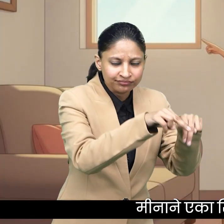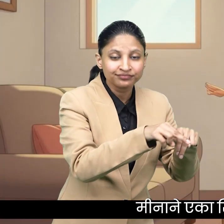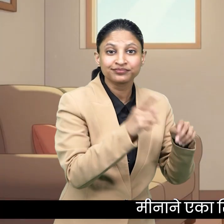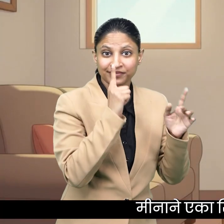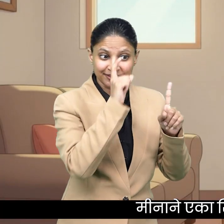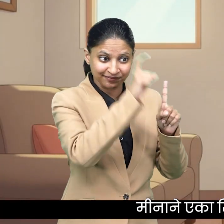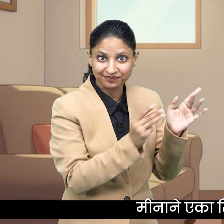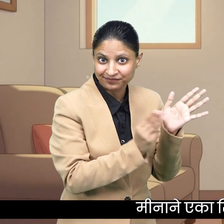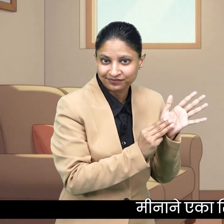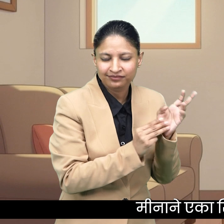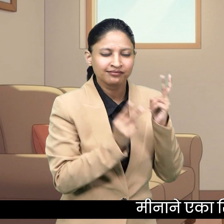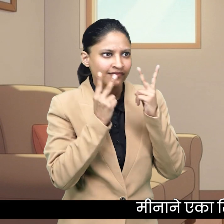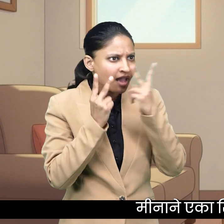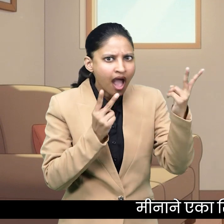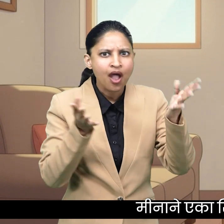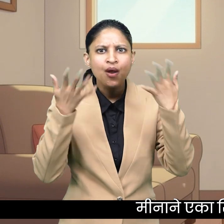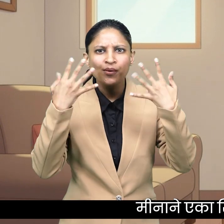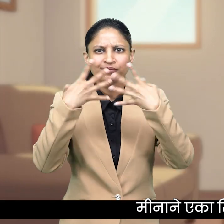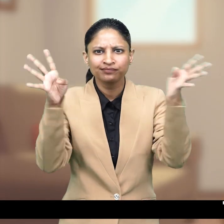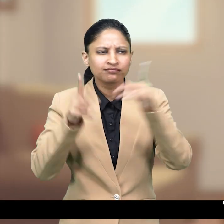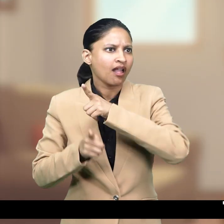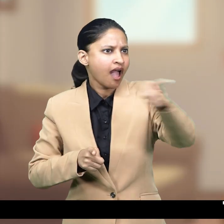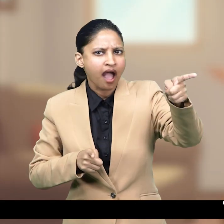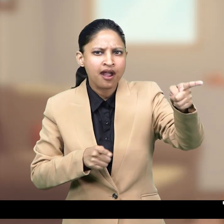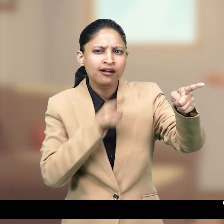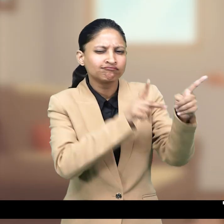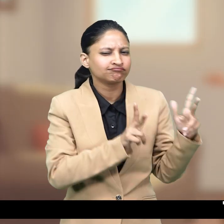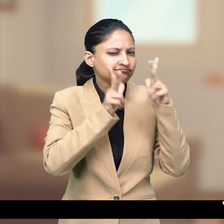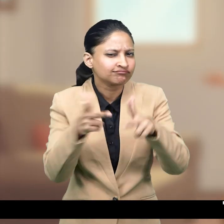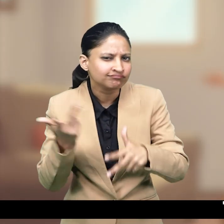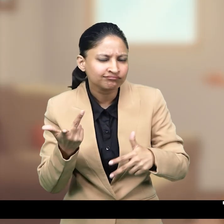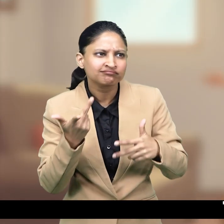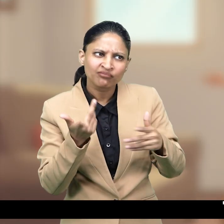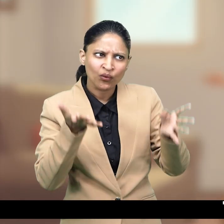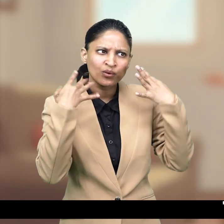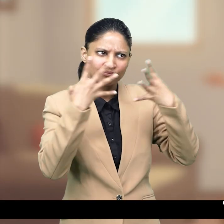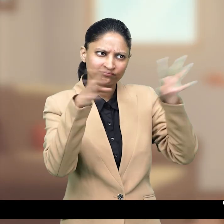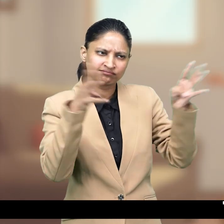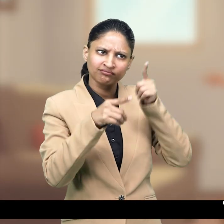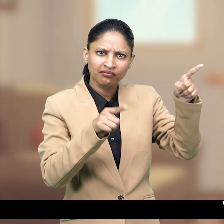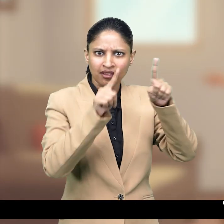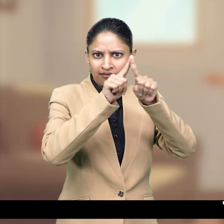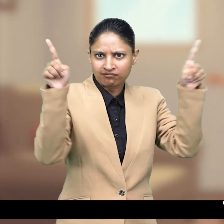मीनाने एका खिडकीकडे बोट दाखवले आणि म्हणाली, ती खिडकी चौकोनी आहे.